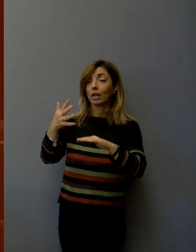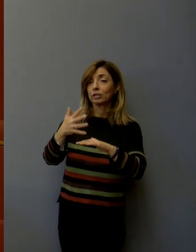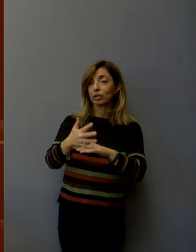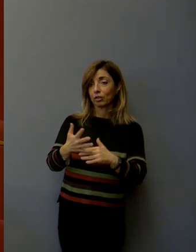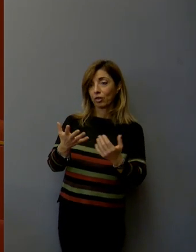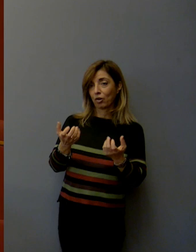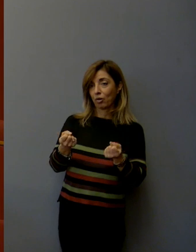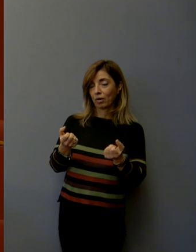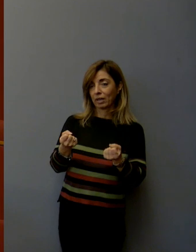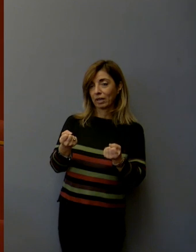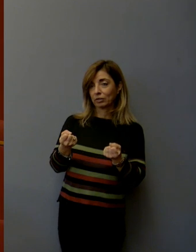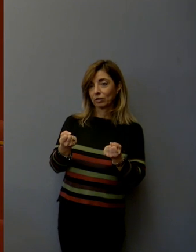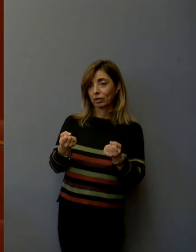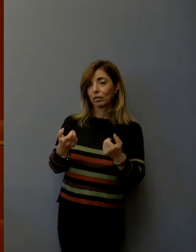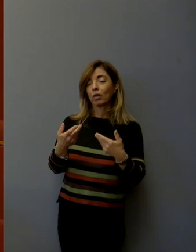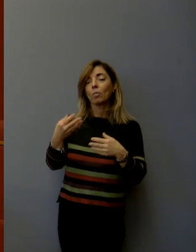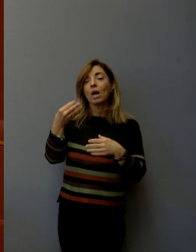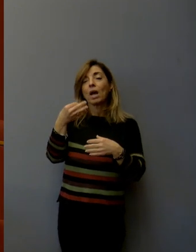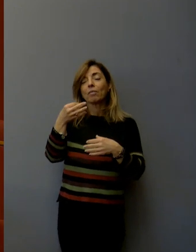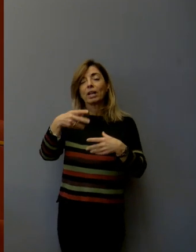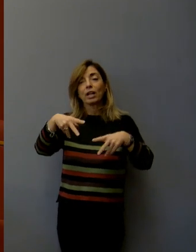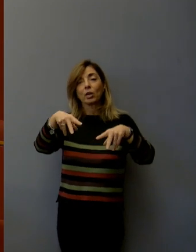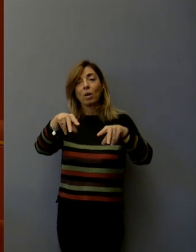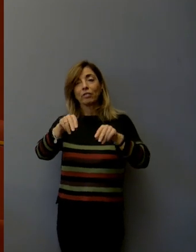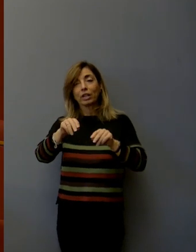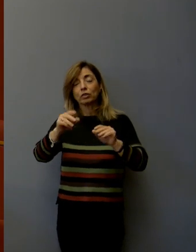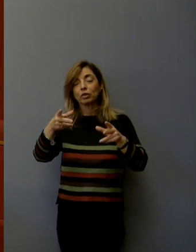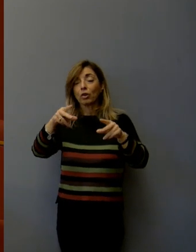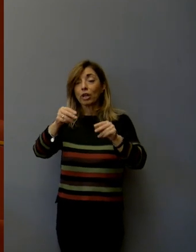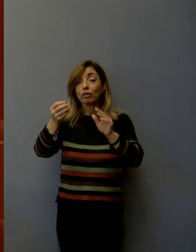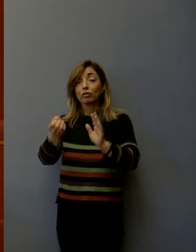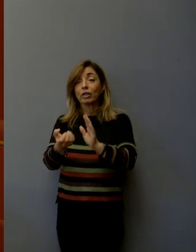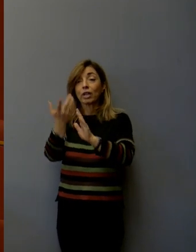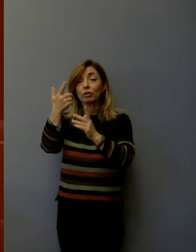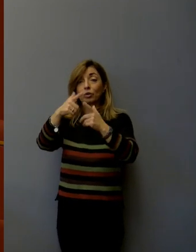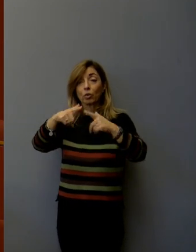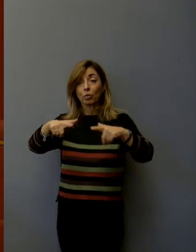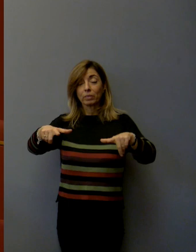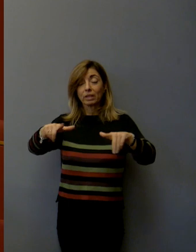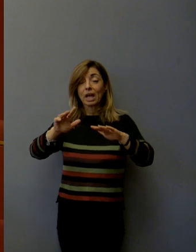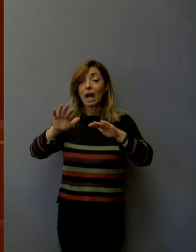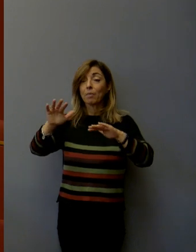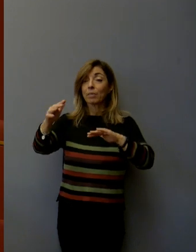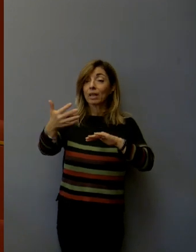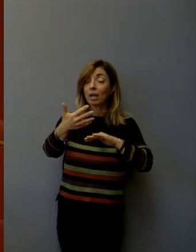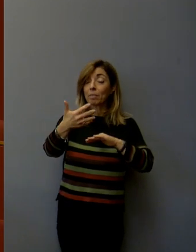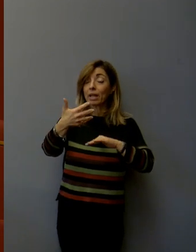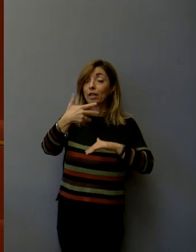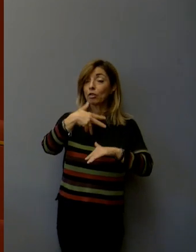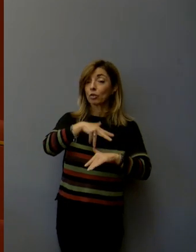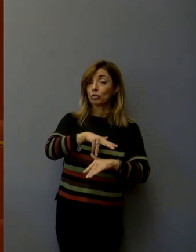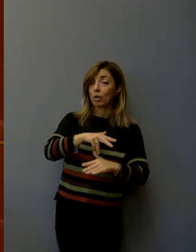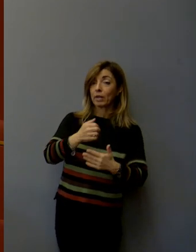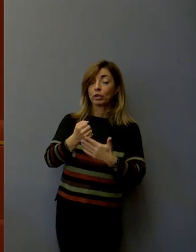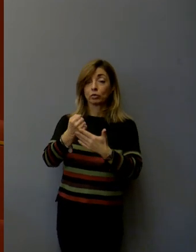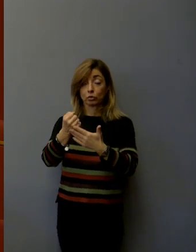con azioni di riqualificazione e rigenerazione urbana ambientalmente socialmente sostenibili e condivisi con